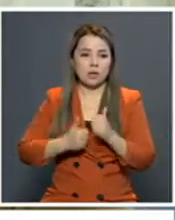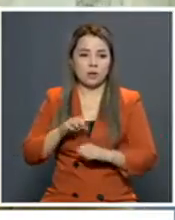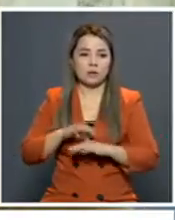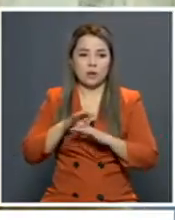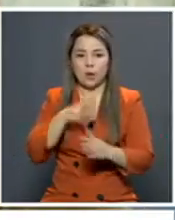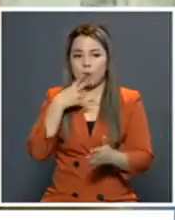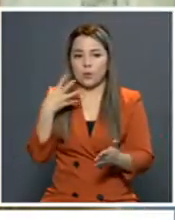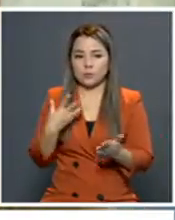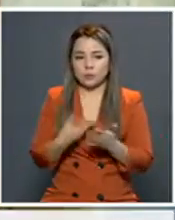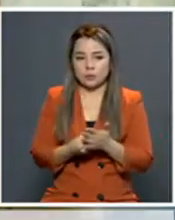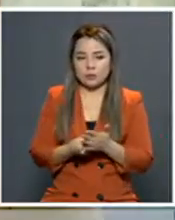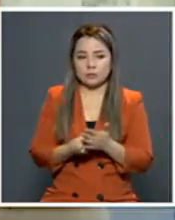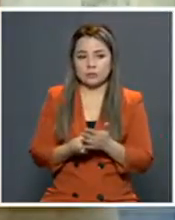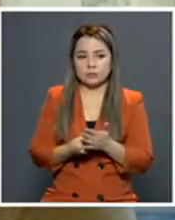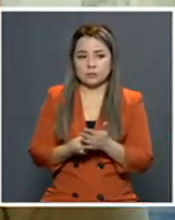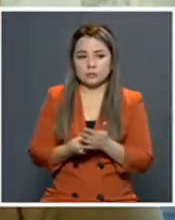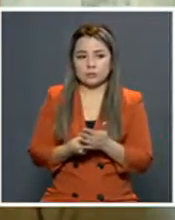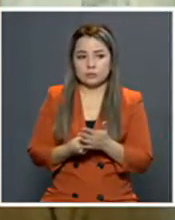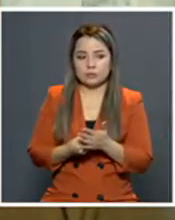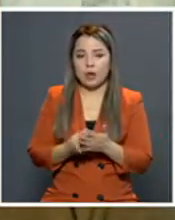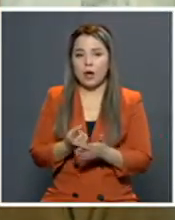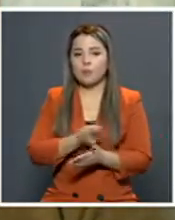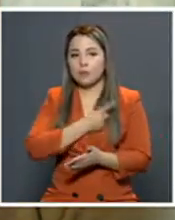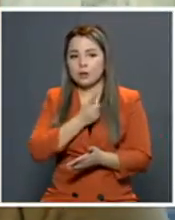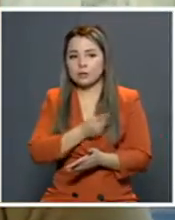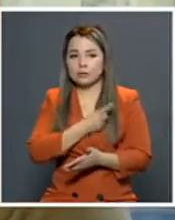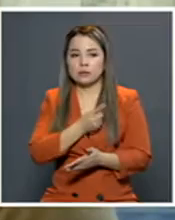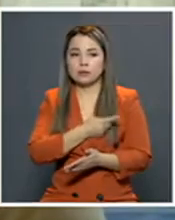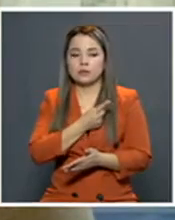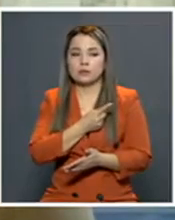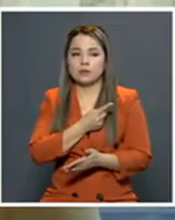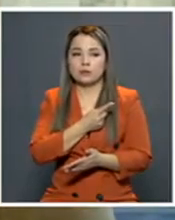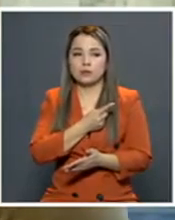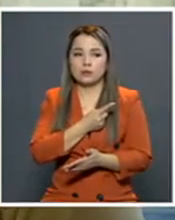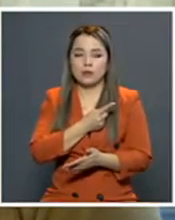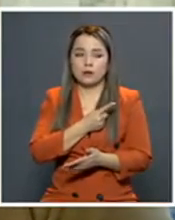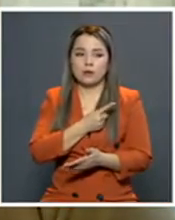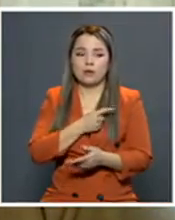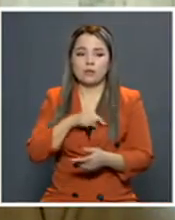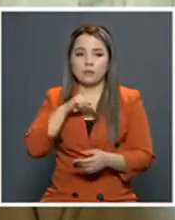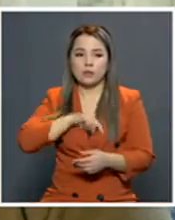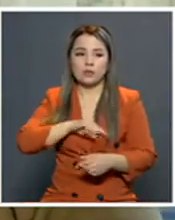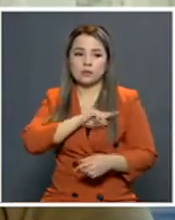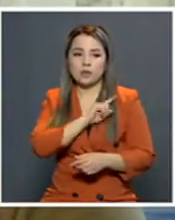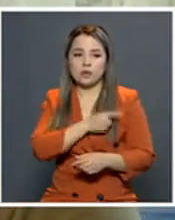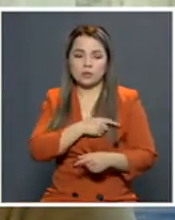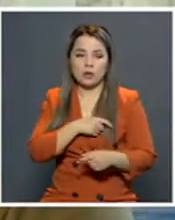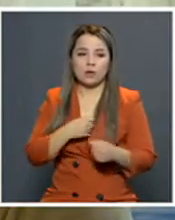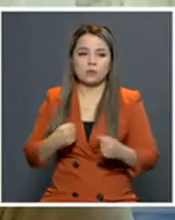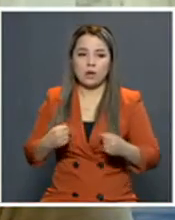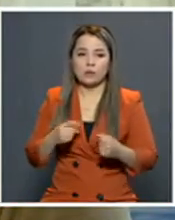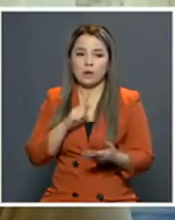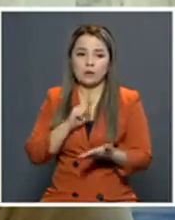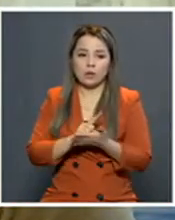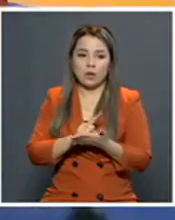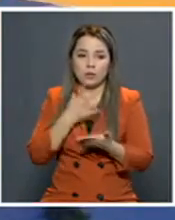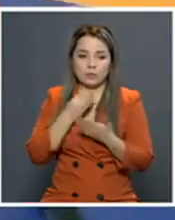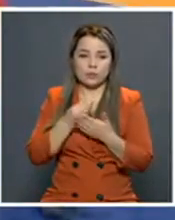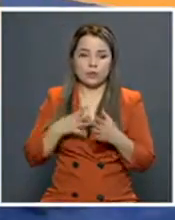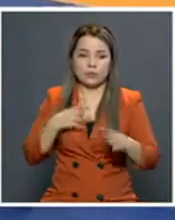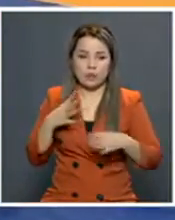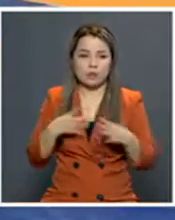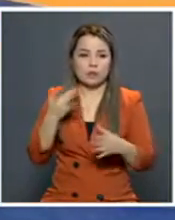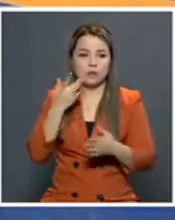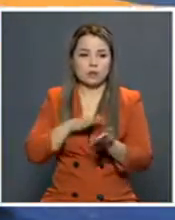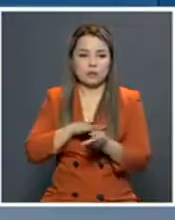өзіміздің шеберлігімізді физикалық жағымызды жақсы сау отырамыз деп